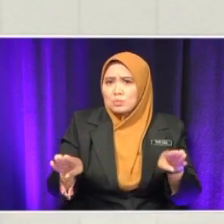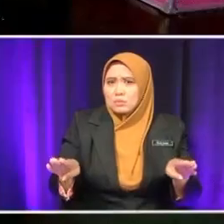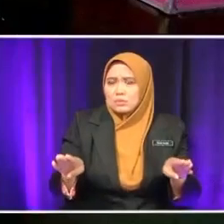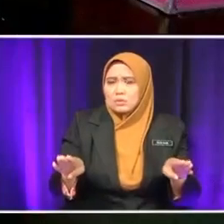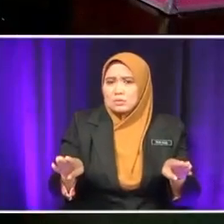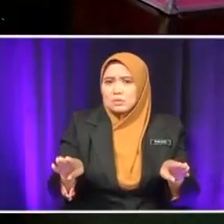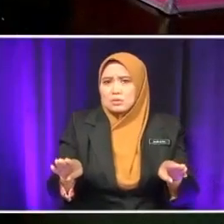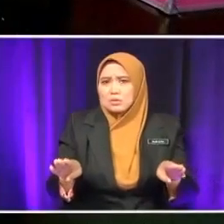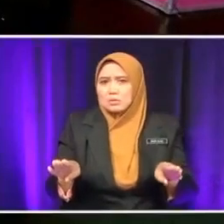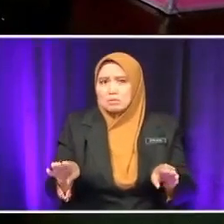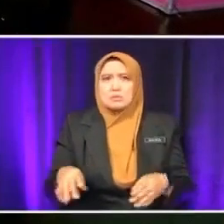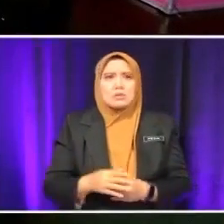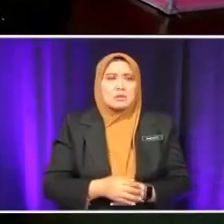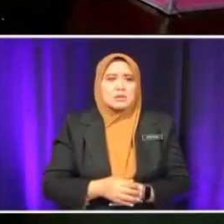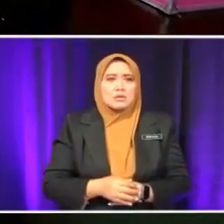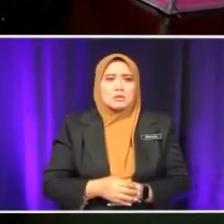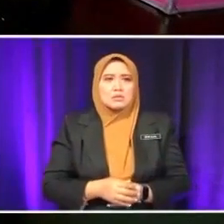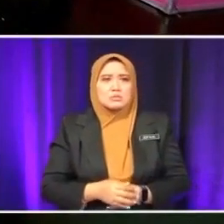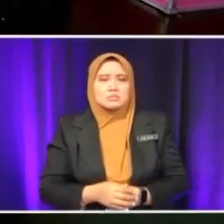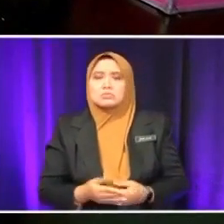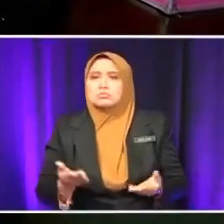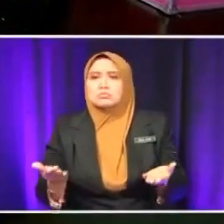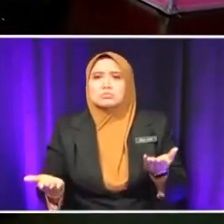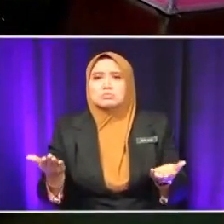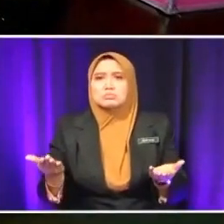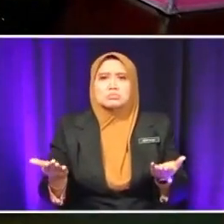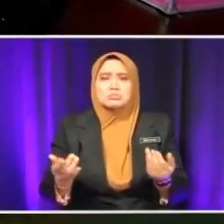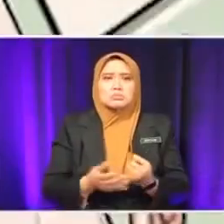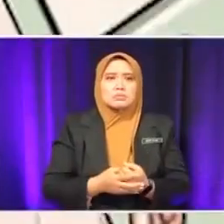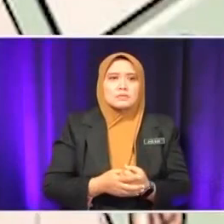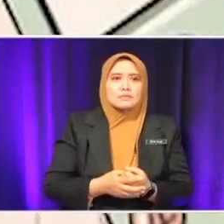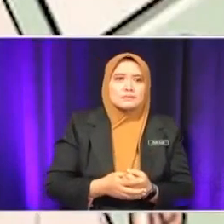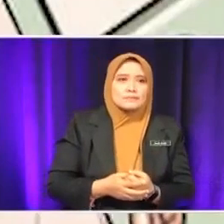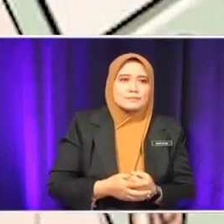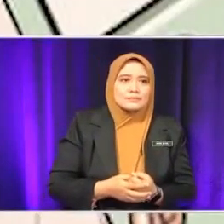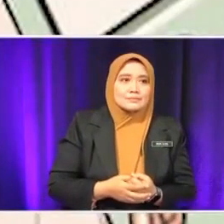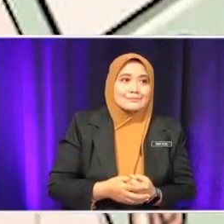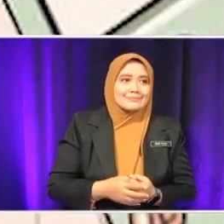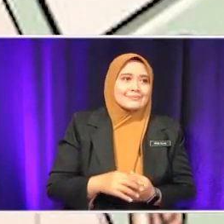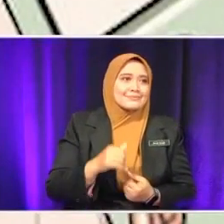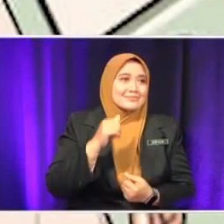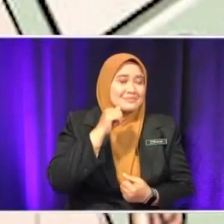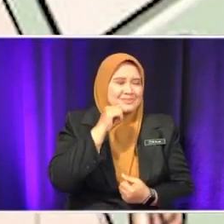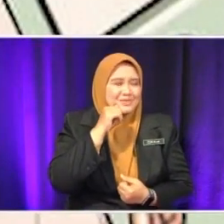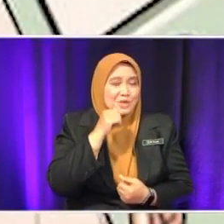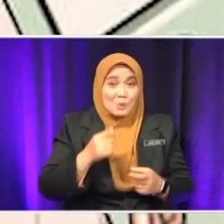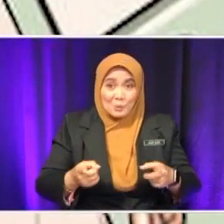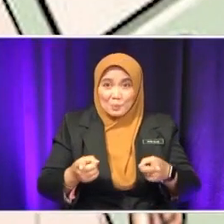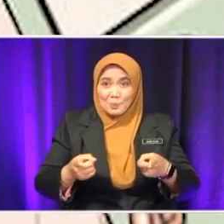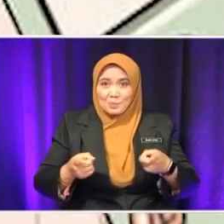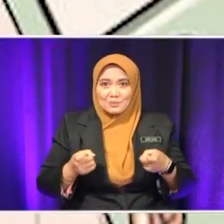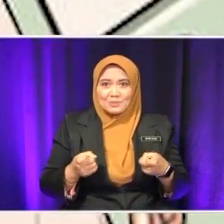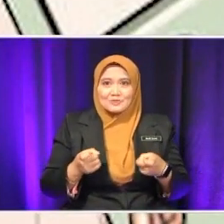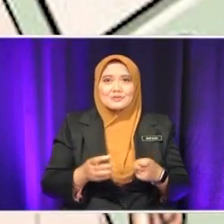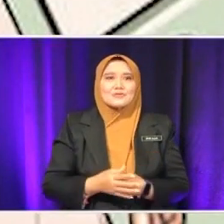terarah dan graf tak terarah? Okey, boleh angkat tangan. Okey, boleh angkat tangan. Okey, silakan Ayu. Ayu. Ayu laju eh. Ayu laju. Silakan